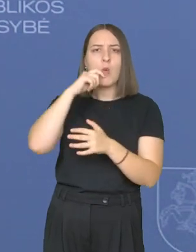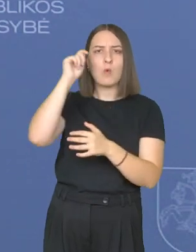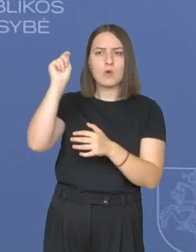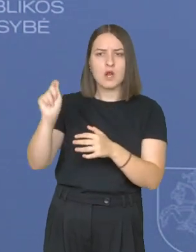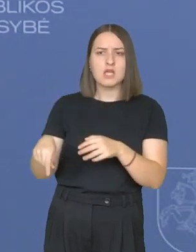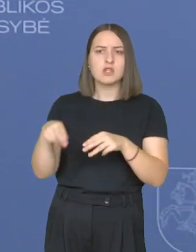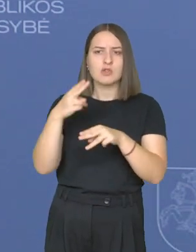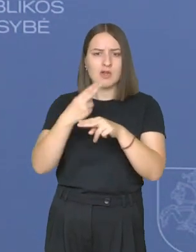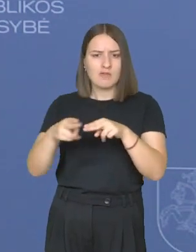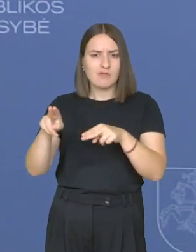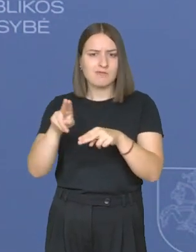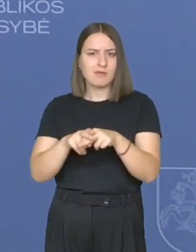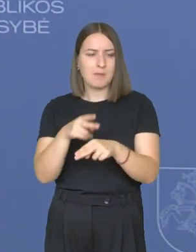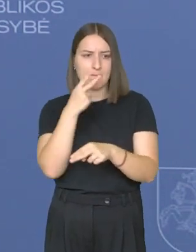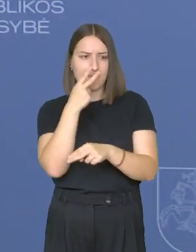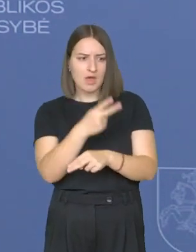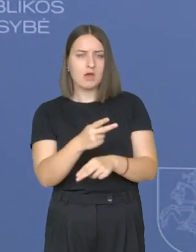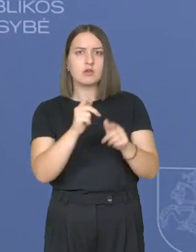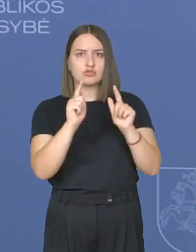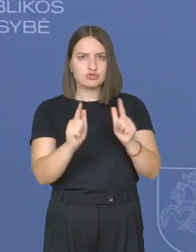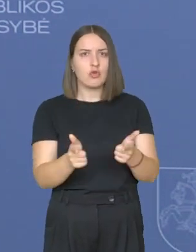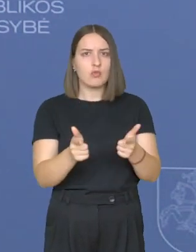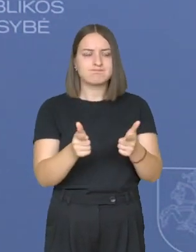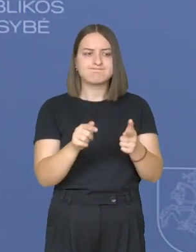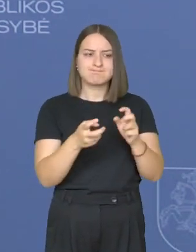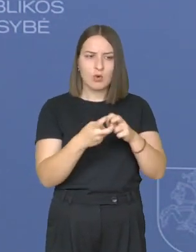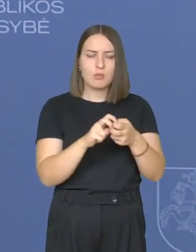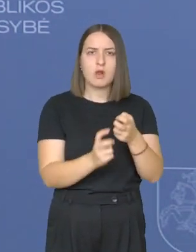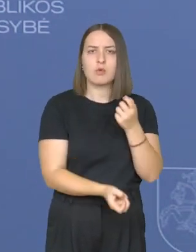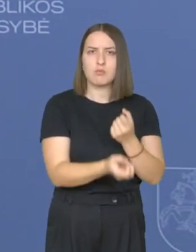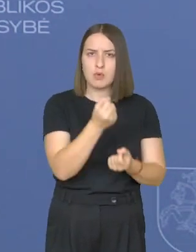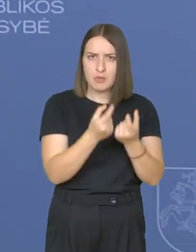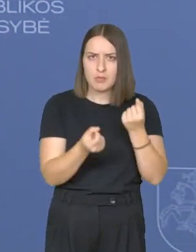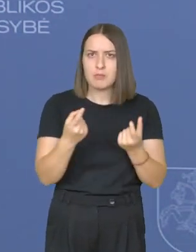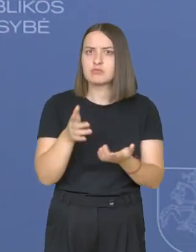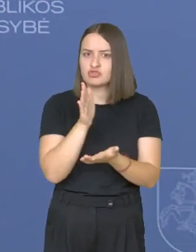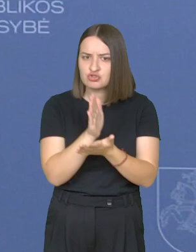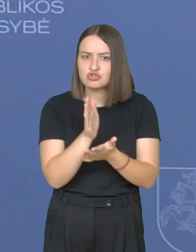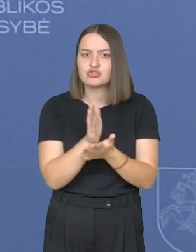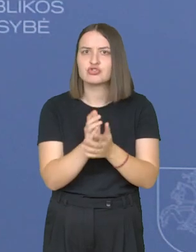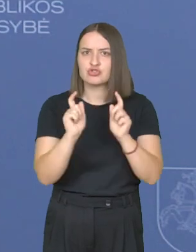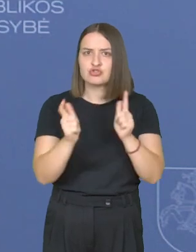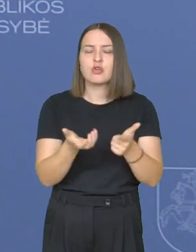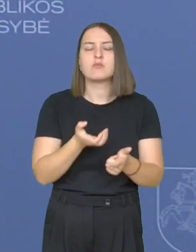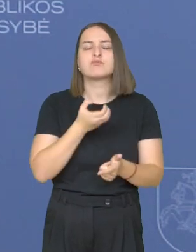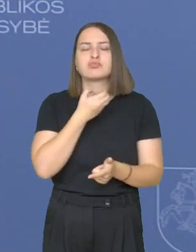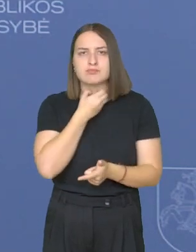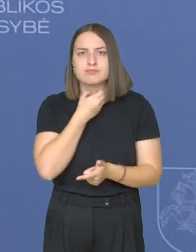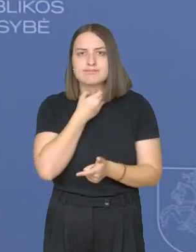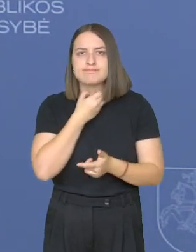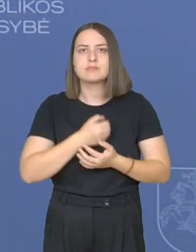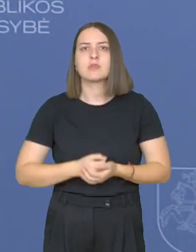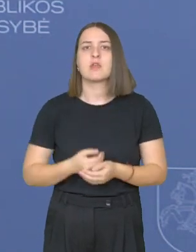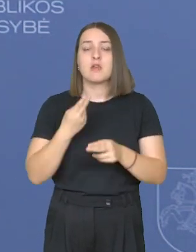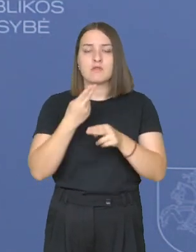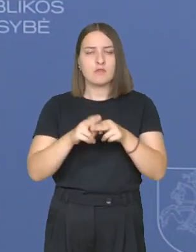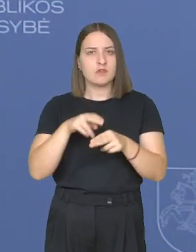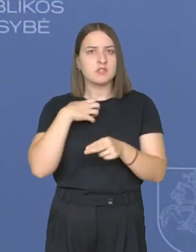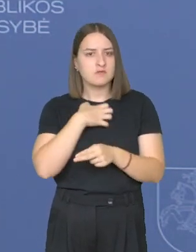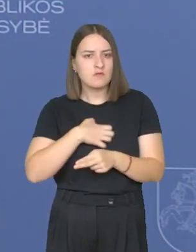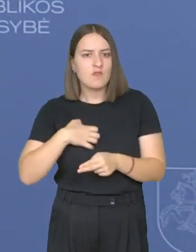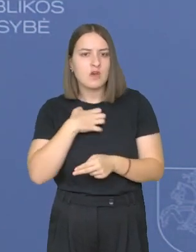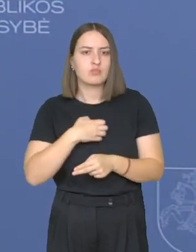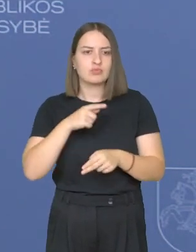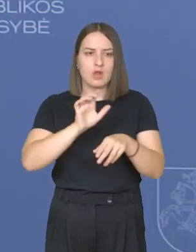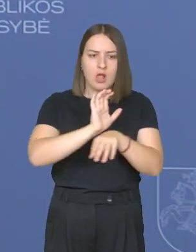artumo tiek dėl apskritai bendrų mąstų a poreikio a yra svarbu jog šie pajėgumai plėtotųsi ir